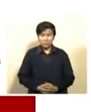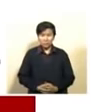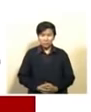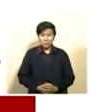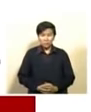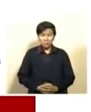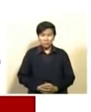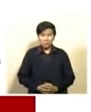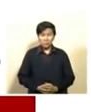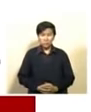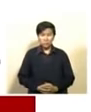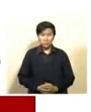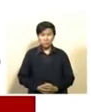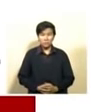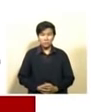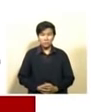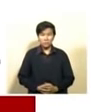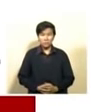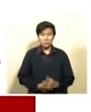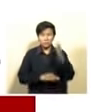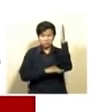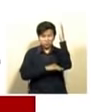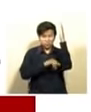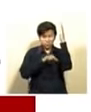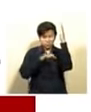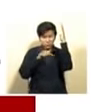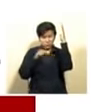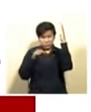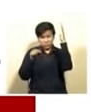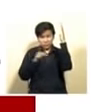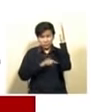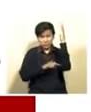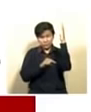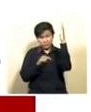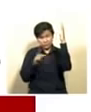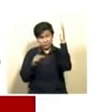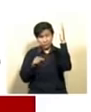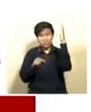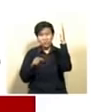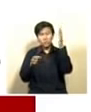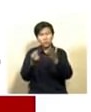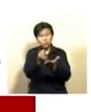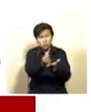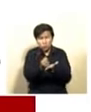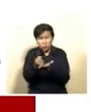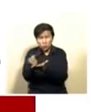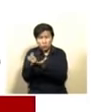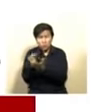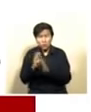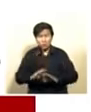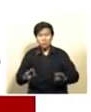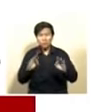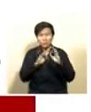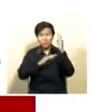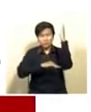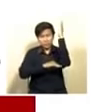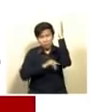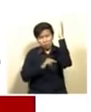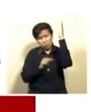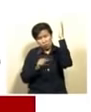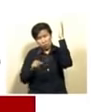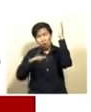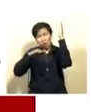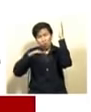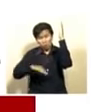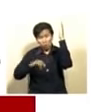วนการติดเชื้อรายใหม่ของแต่ละวันนะครับที่ออกมานะครับก็จะเป็นเดี๋ยวดูสไลด์ถัดไปเลยครับ